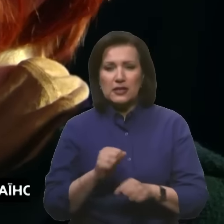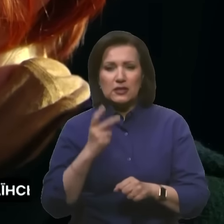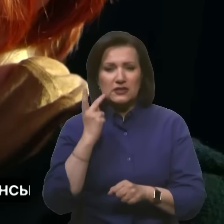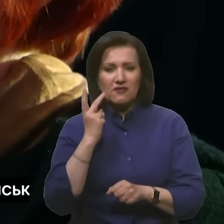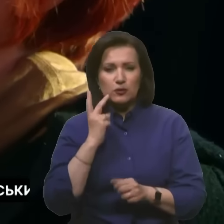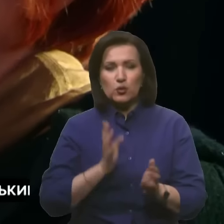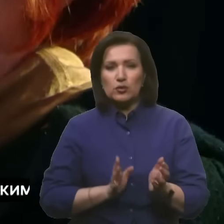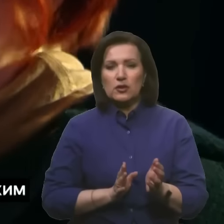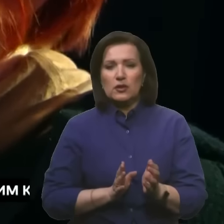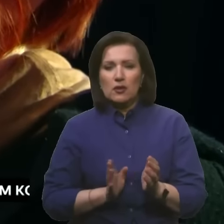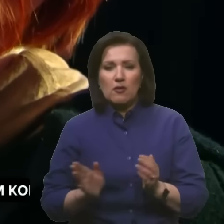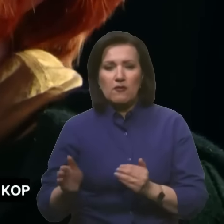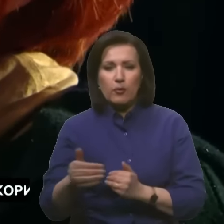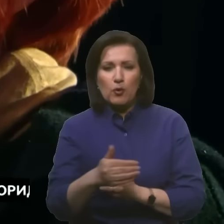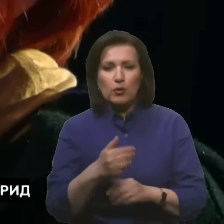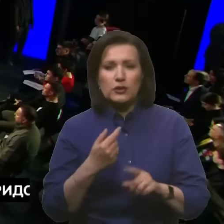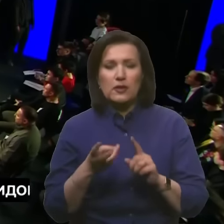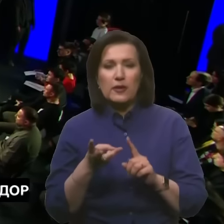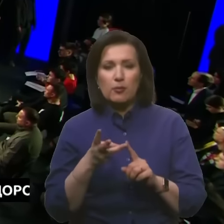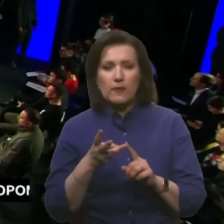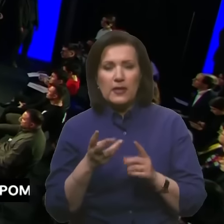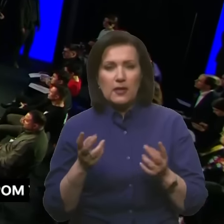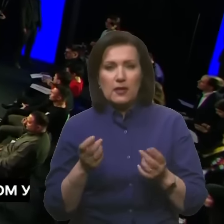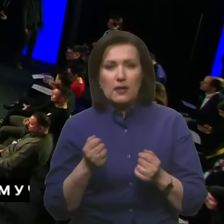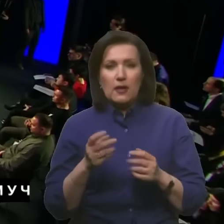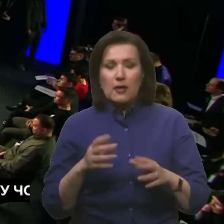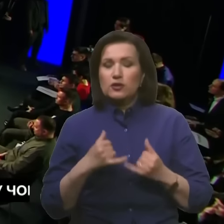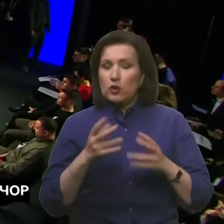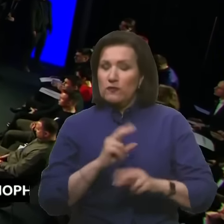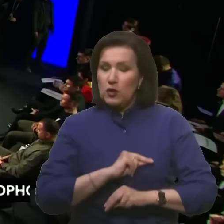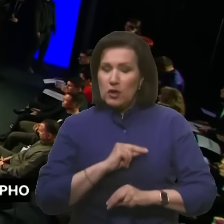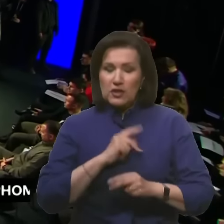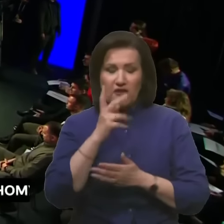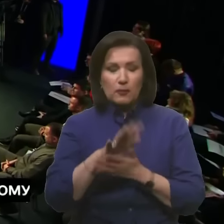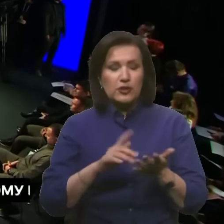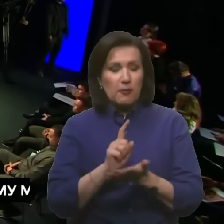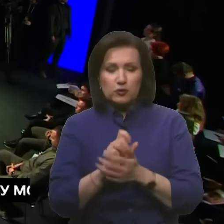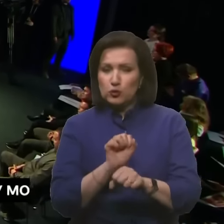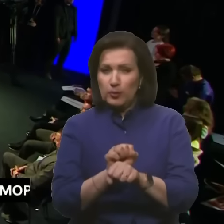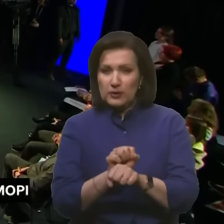завжди підуть в обход. І по-третє. Шановна колего, я прошу вас зупинити.